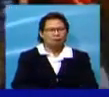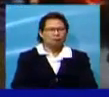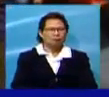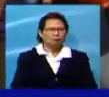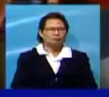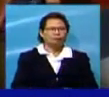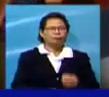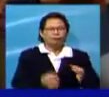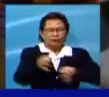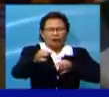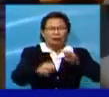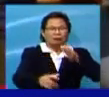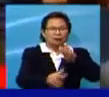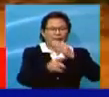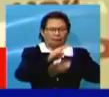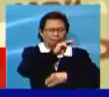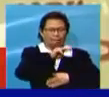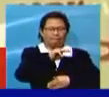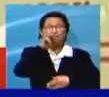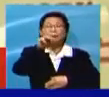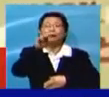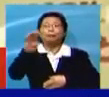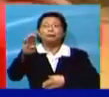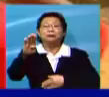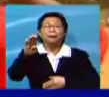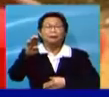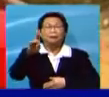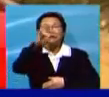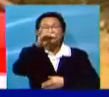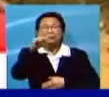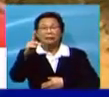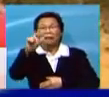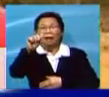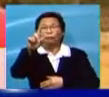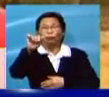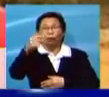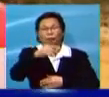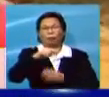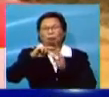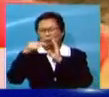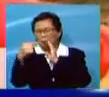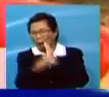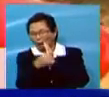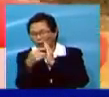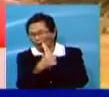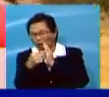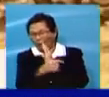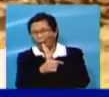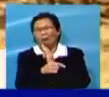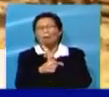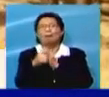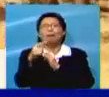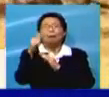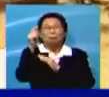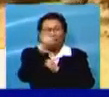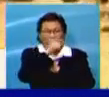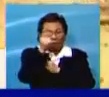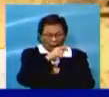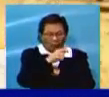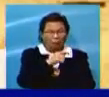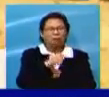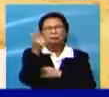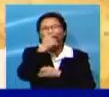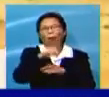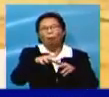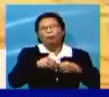Jelas timbalan Menteri Besar Datuk Muhammad Amar Ni Abdullah disebabkan hasutan NGO itu, penduduk orang asli enggan menerima